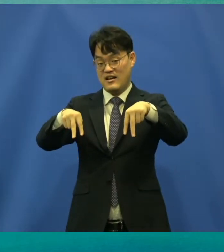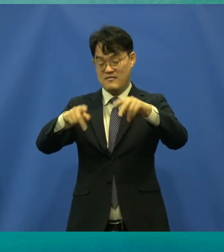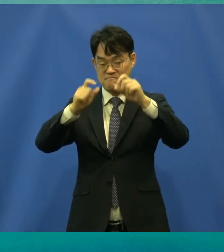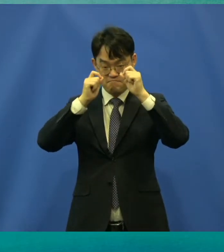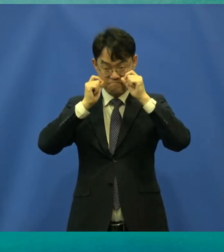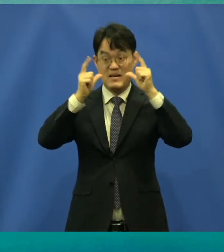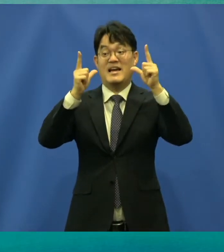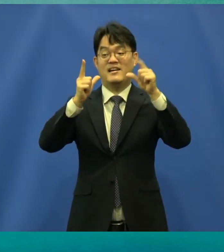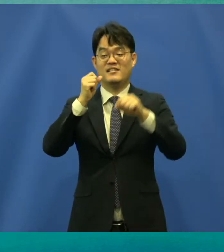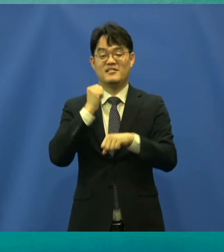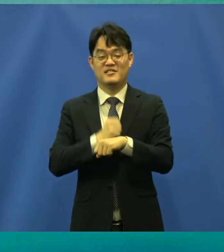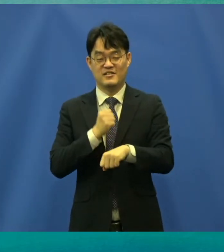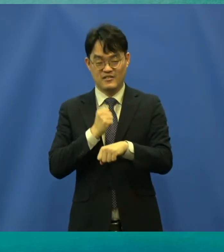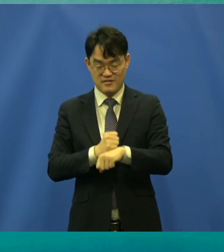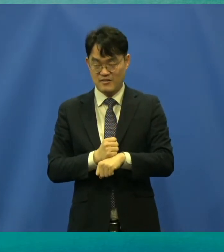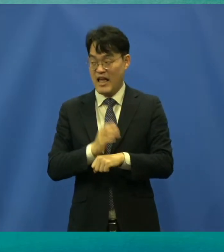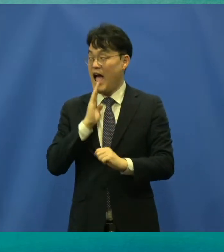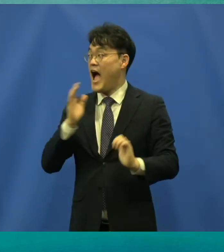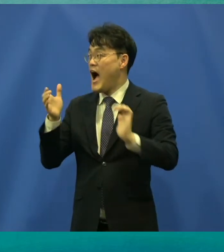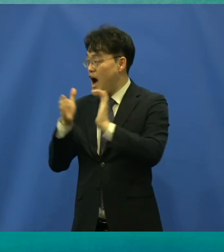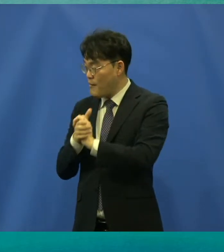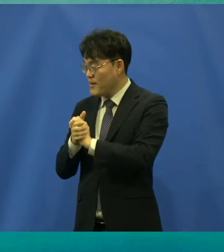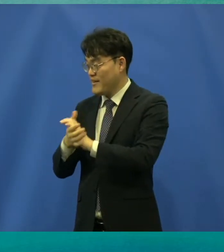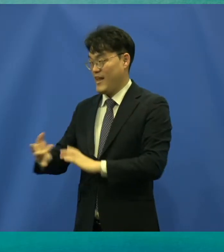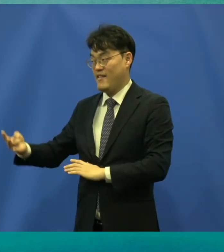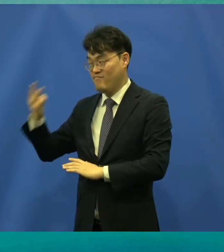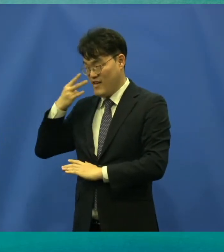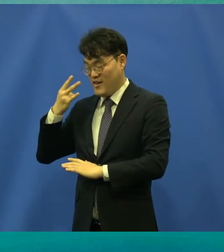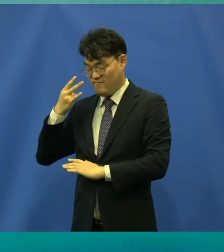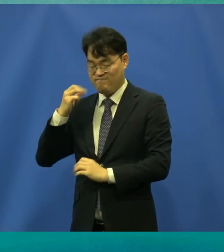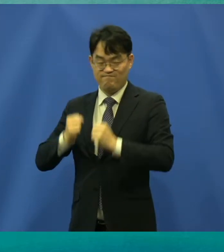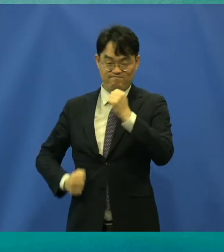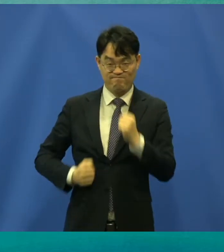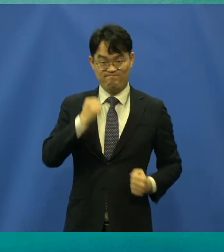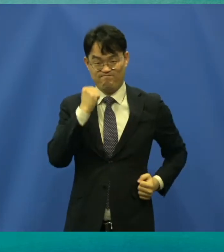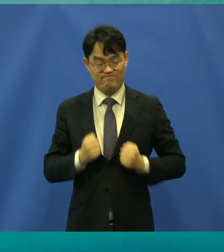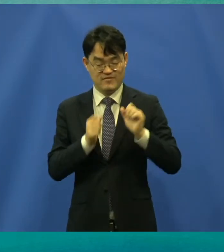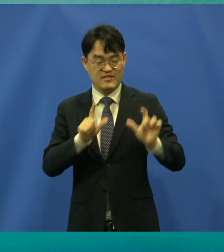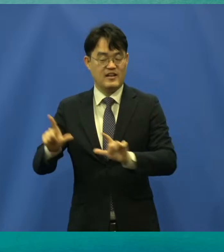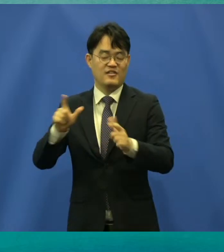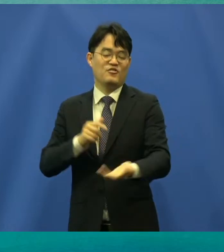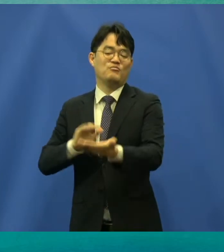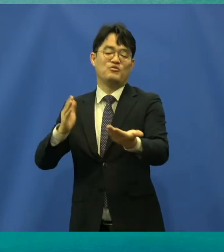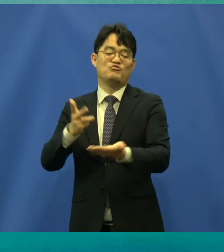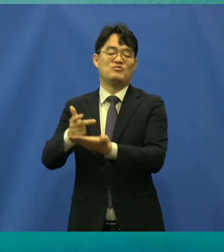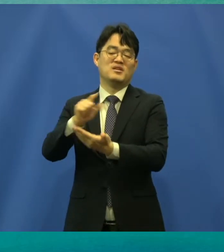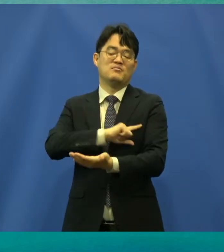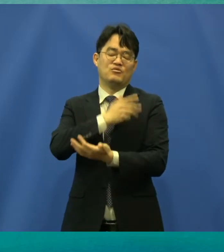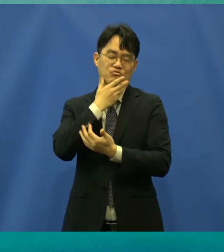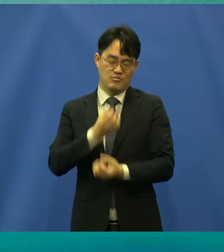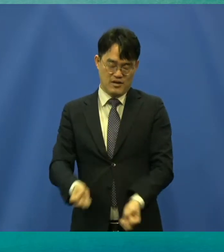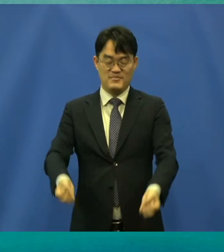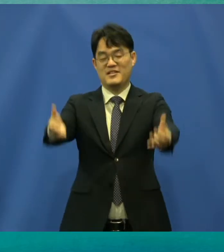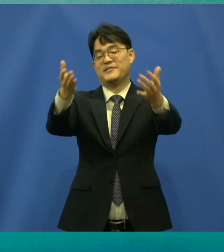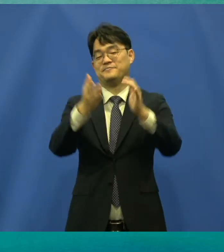일어나 달려가고 외치시는 여러분들 되시기를 주의 이름으로 축원합니다.